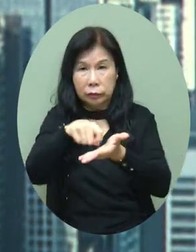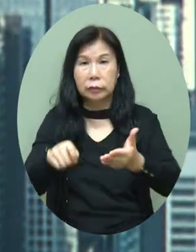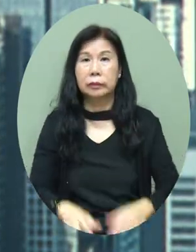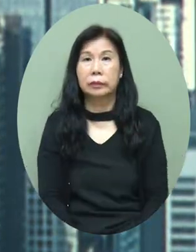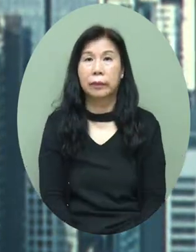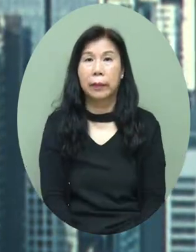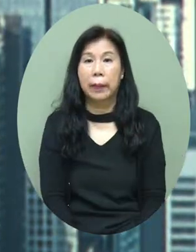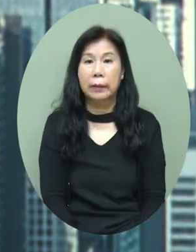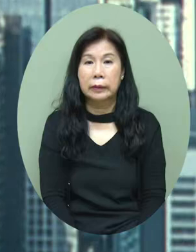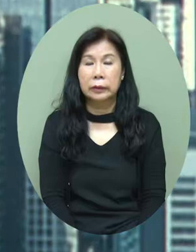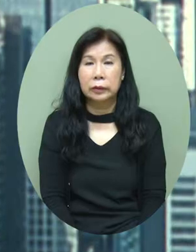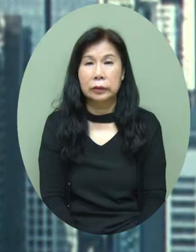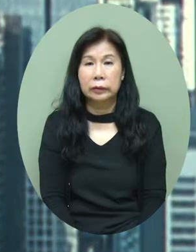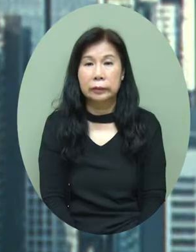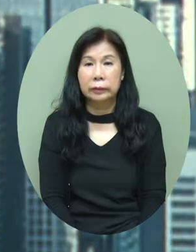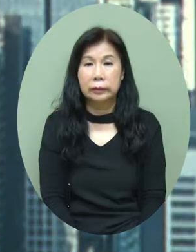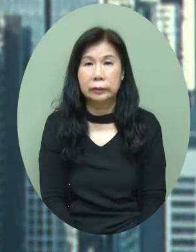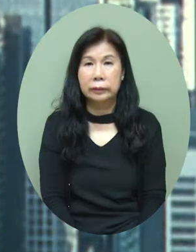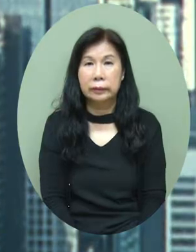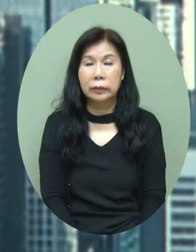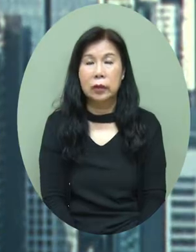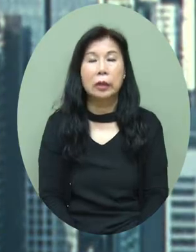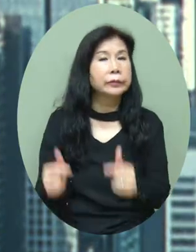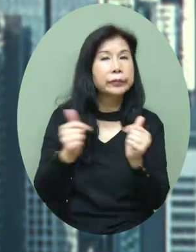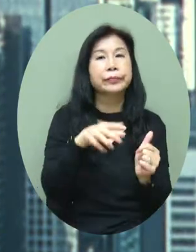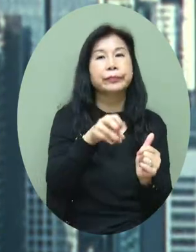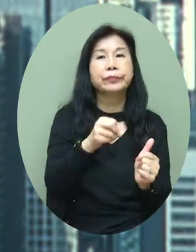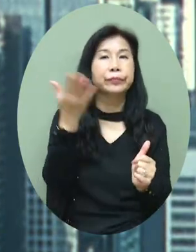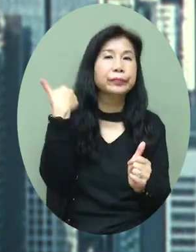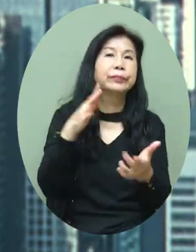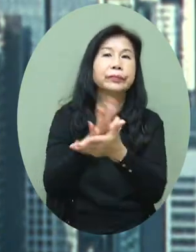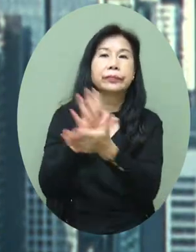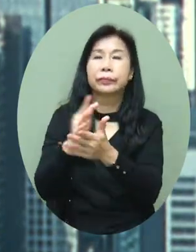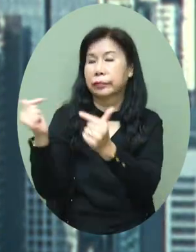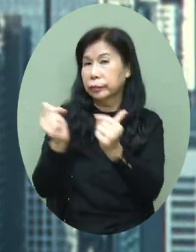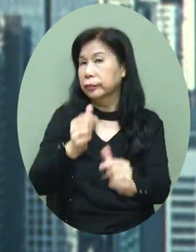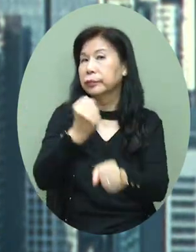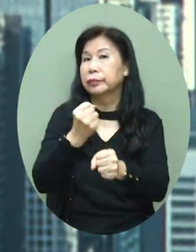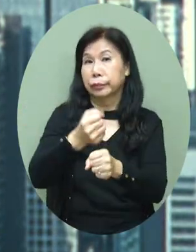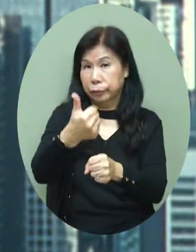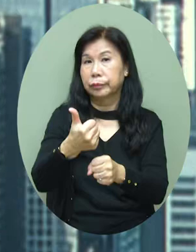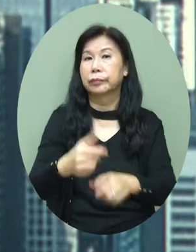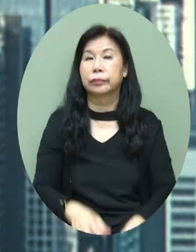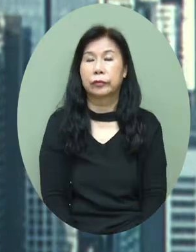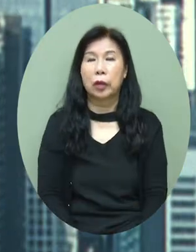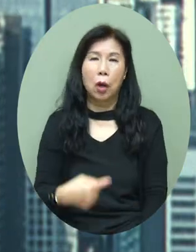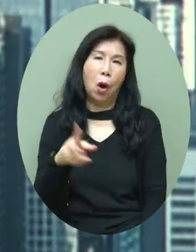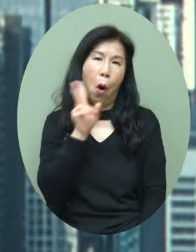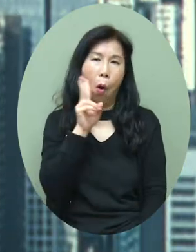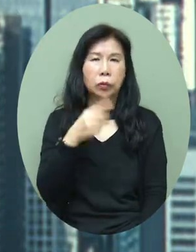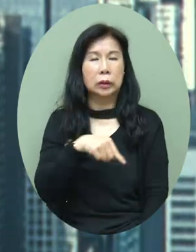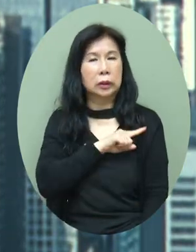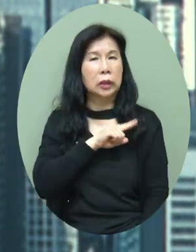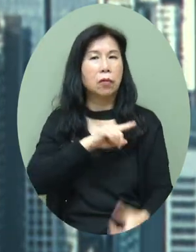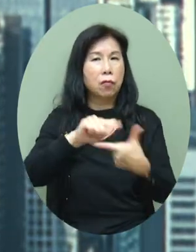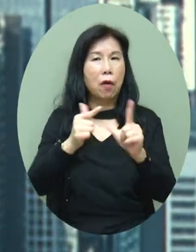been serving us very well, and I do not believe that there should be any major changes to the mechanism. 好，嗰位男士喺